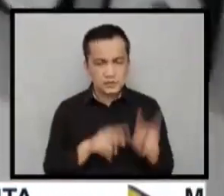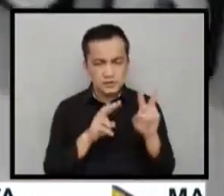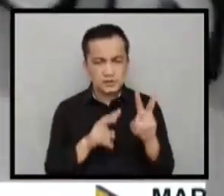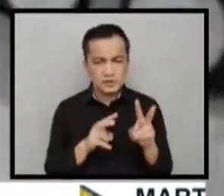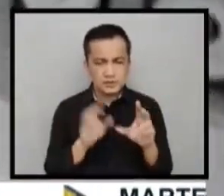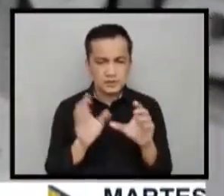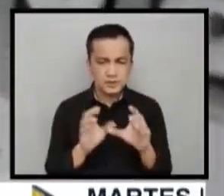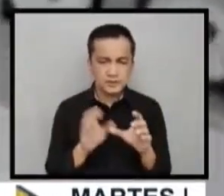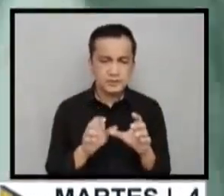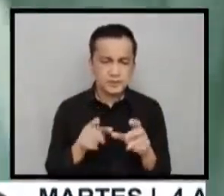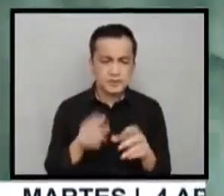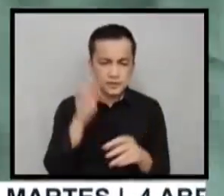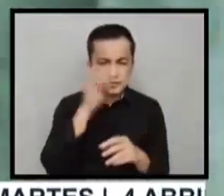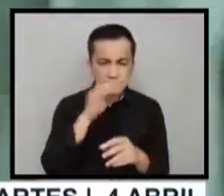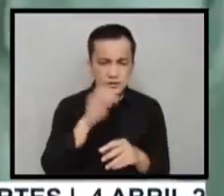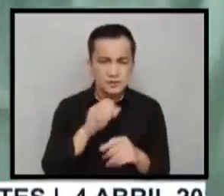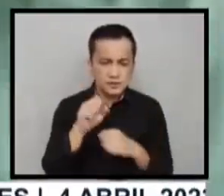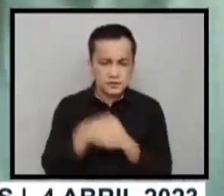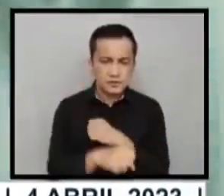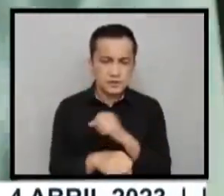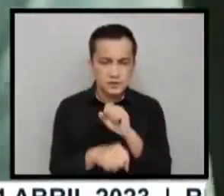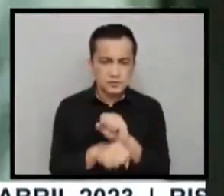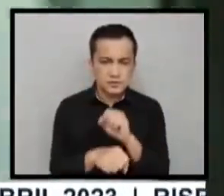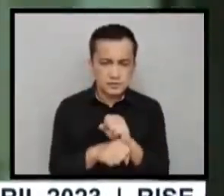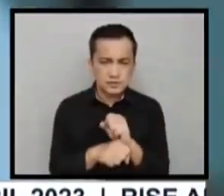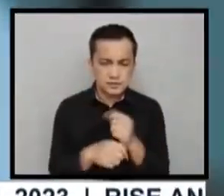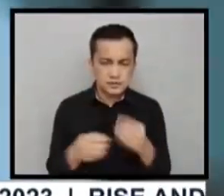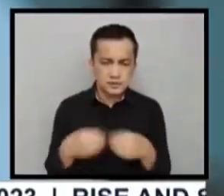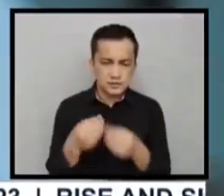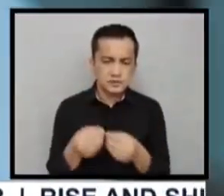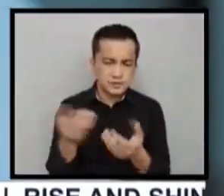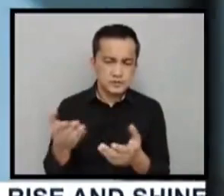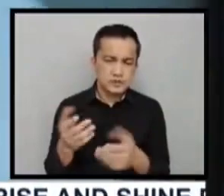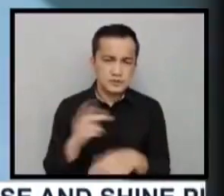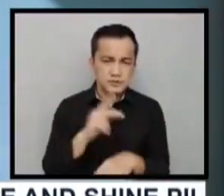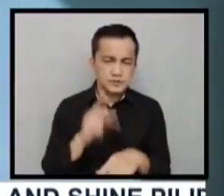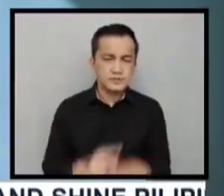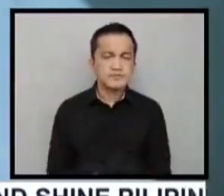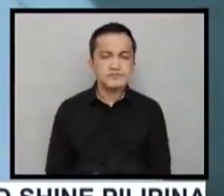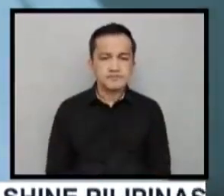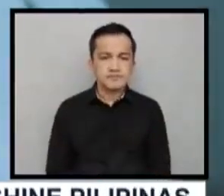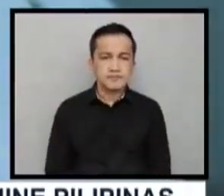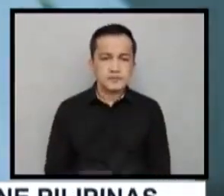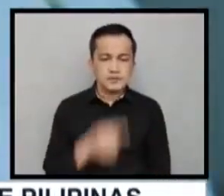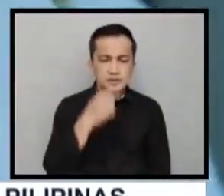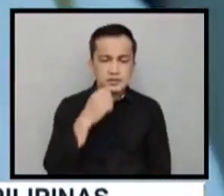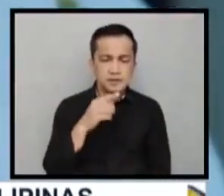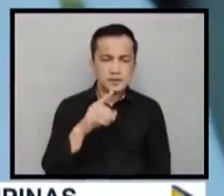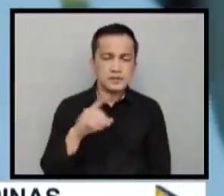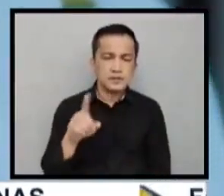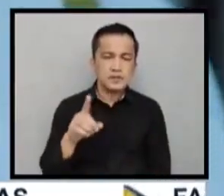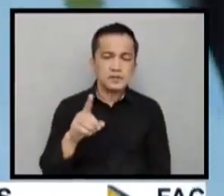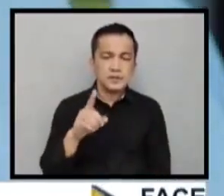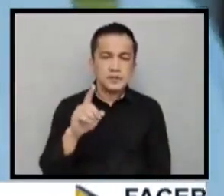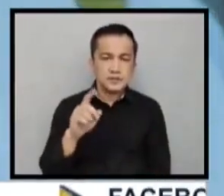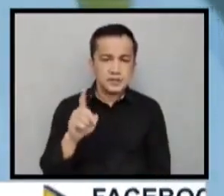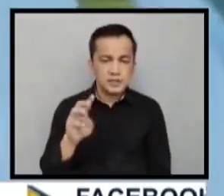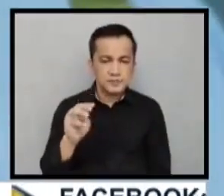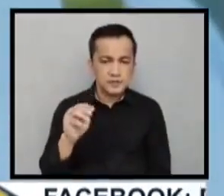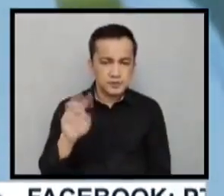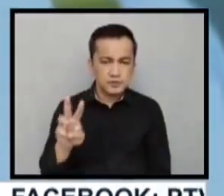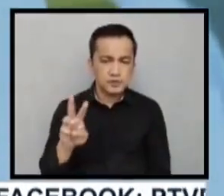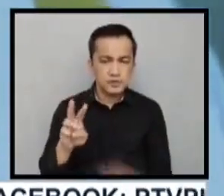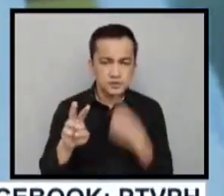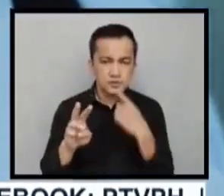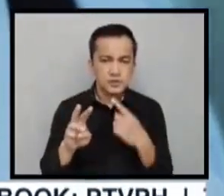ng mga Filipino seafarers na ibinigay dito sa bansa. Ayon sa DMW, nasa 50,000 trabaho ang